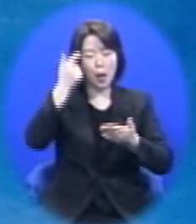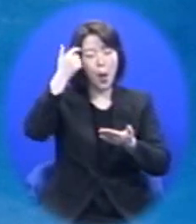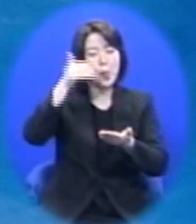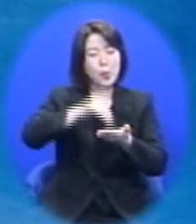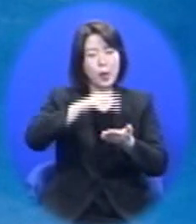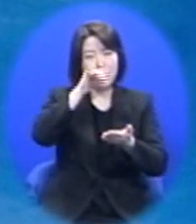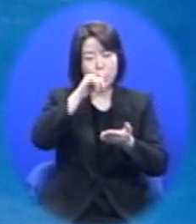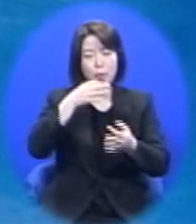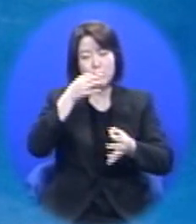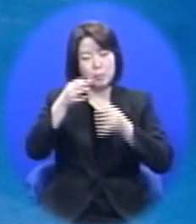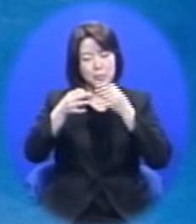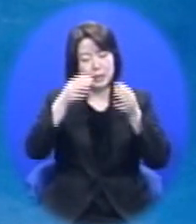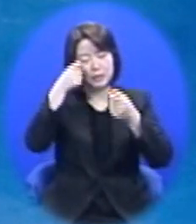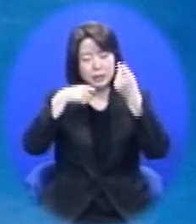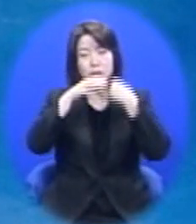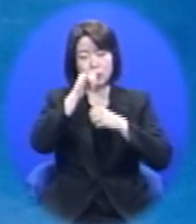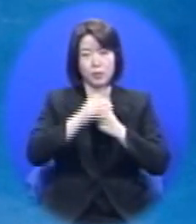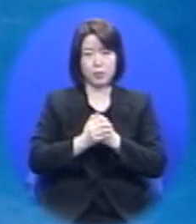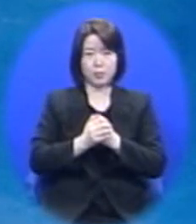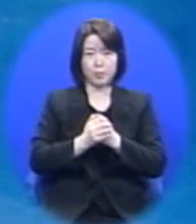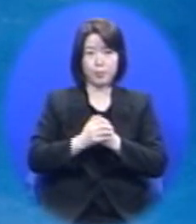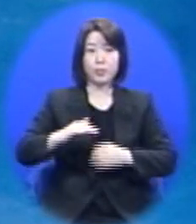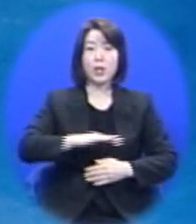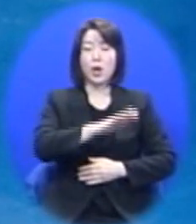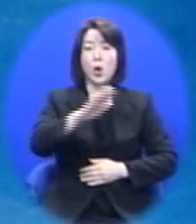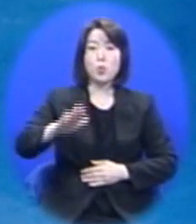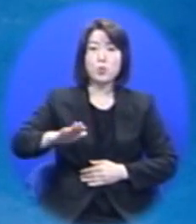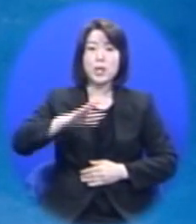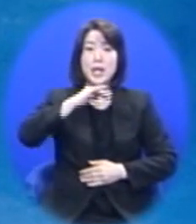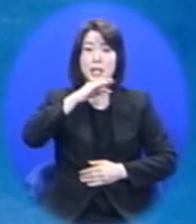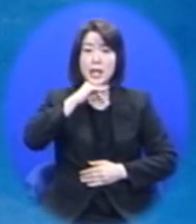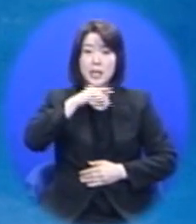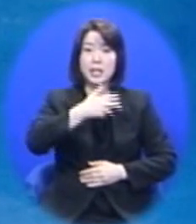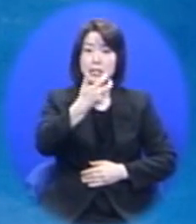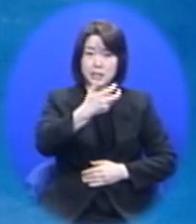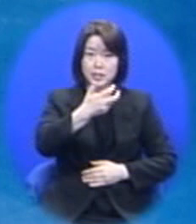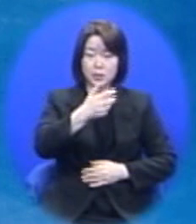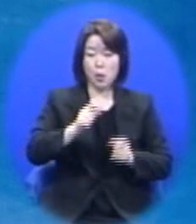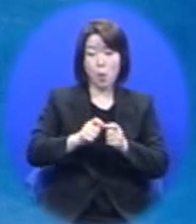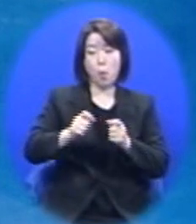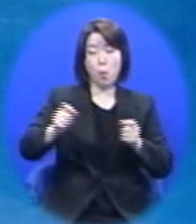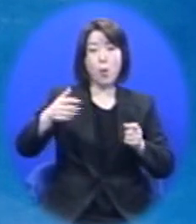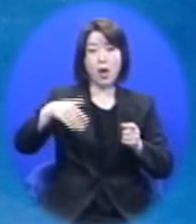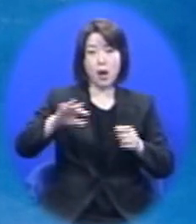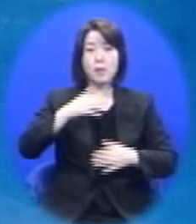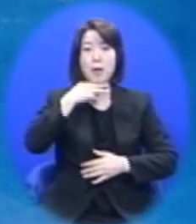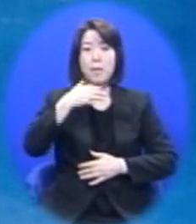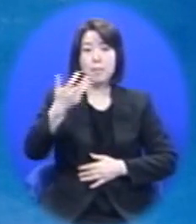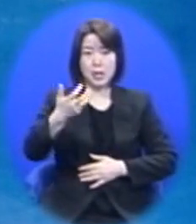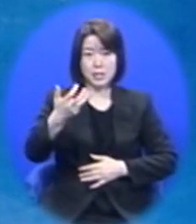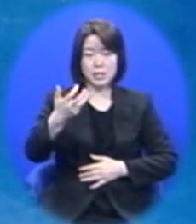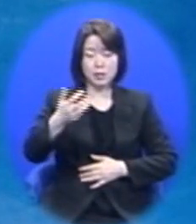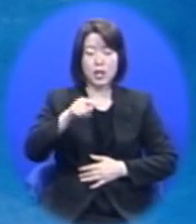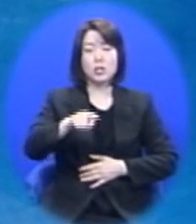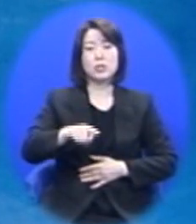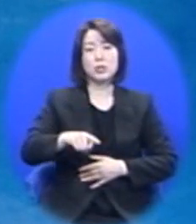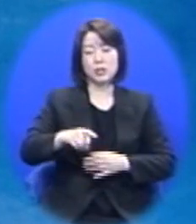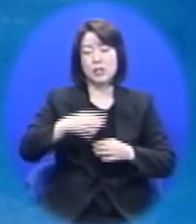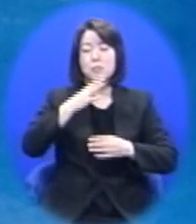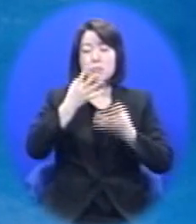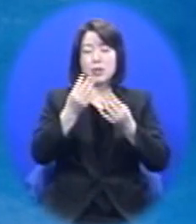10절 말씀해 보면 우리의 연수가 70이요 강건하는 80이라도 그 연수의 자랑은 수고와